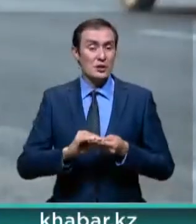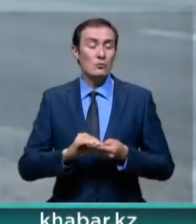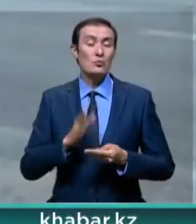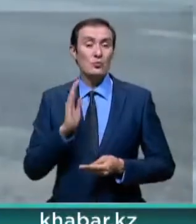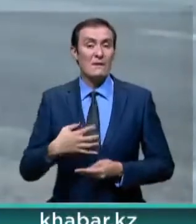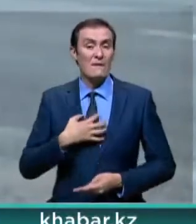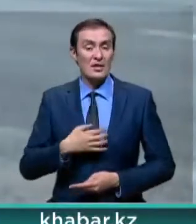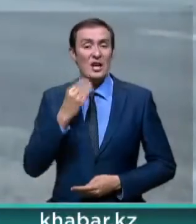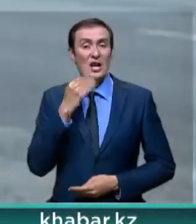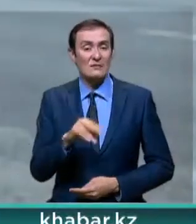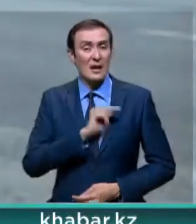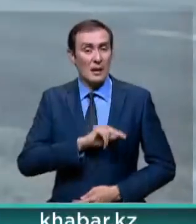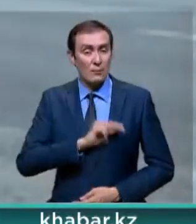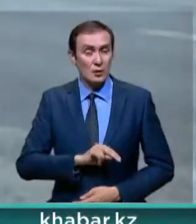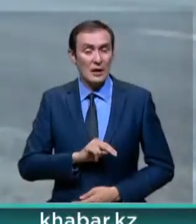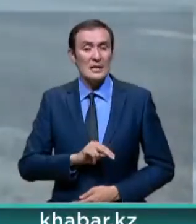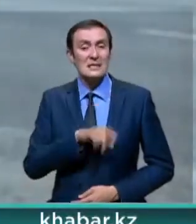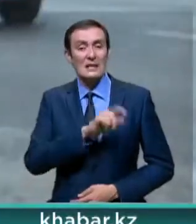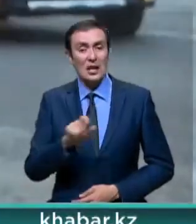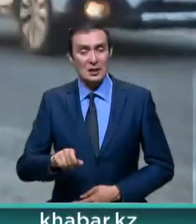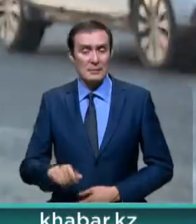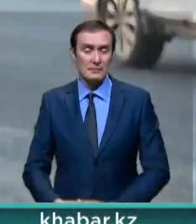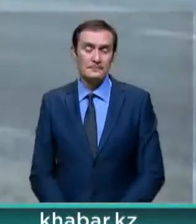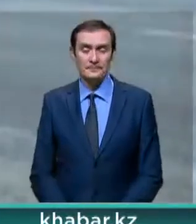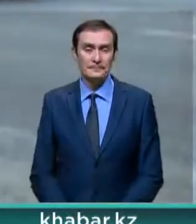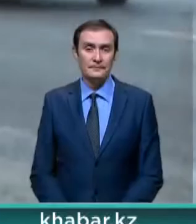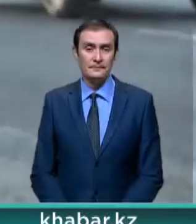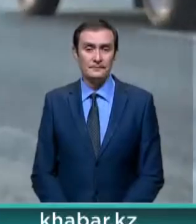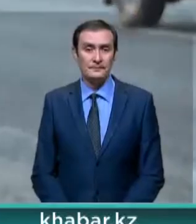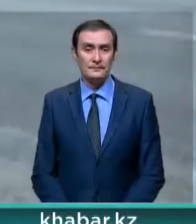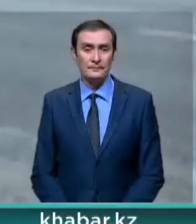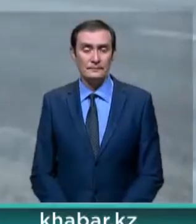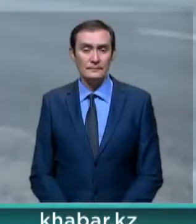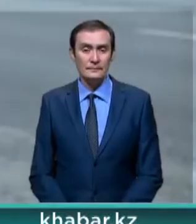прежде, качественная работа с гражданами. Айгуль Амантаева, Даурен Журхабаев. Итоги дня.